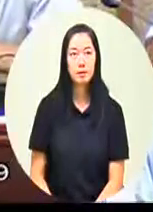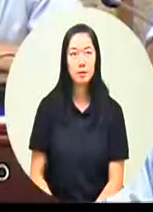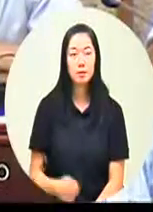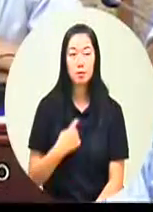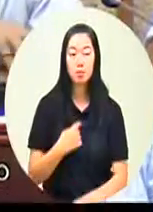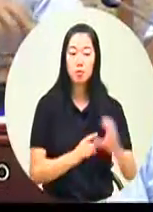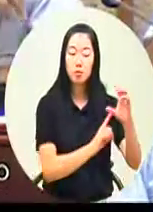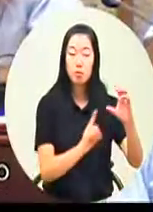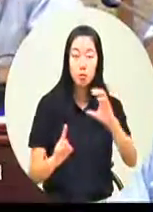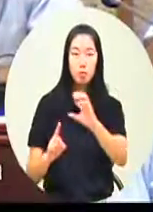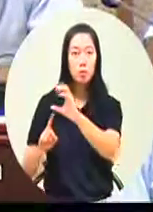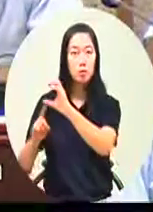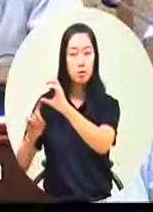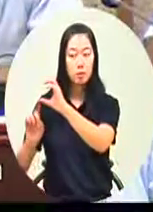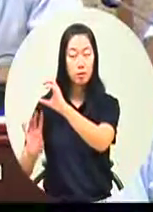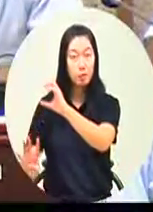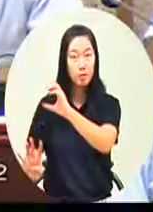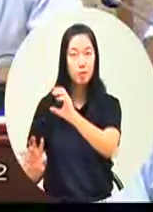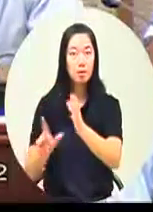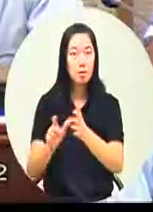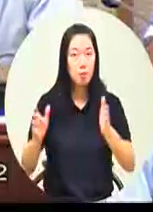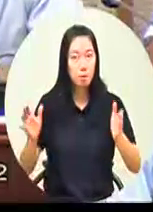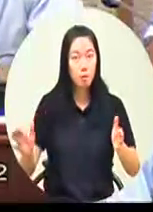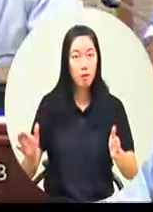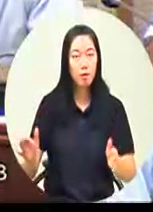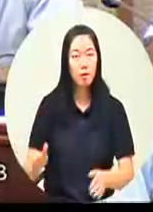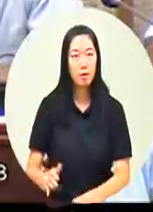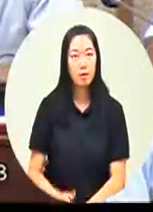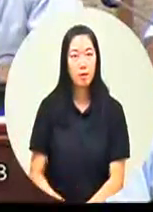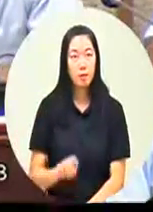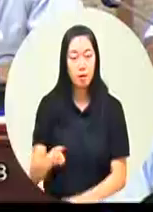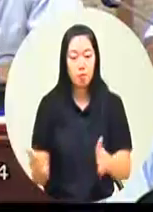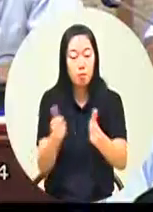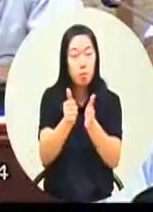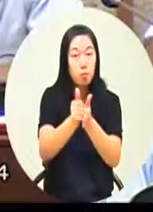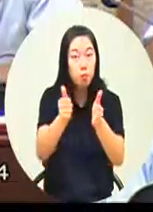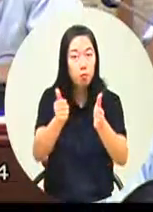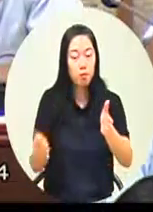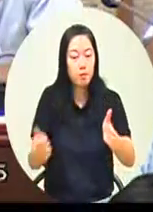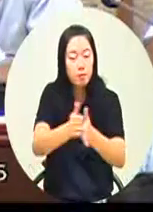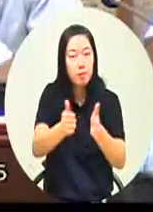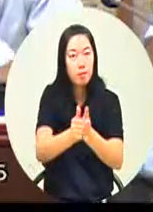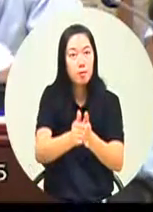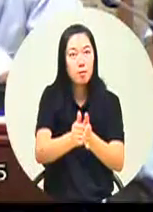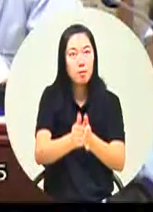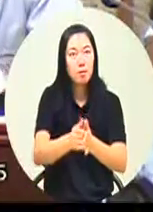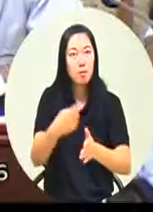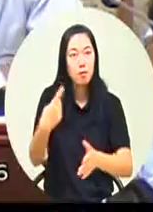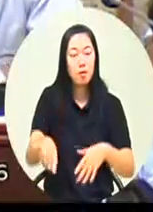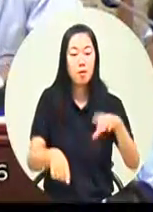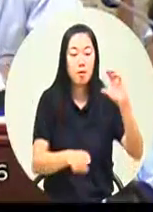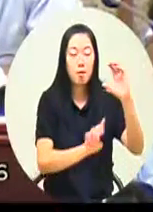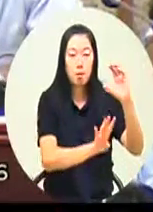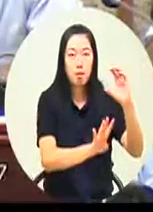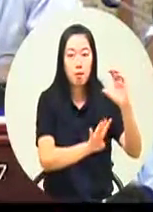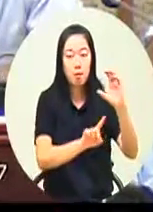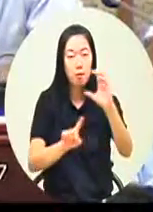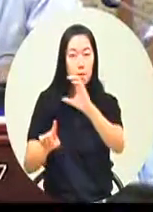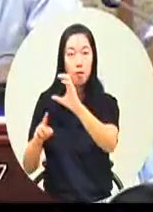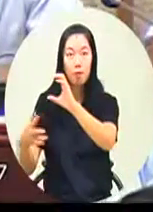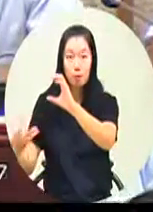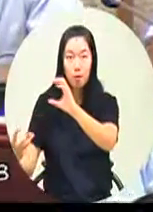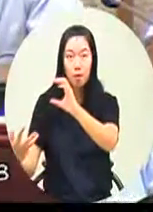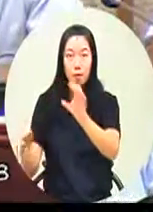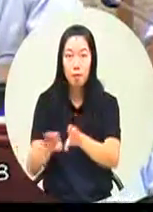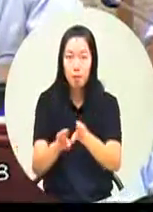从西万到西四的时阵哈，那个运量的部分哈，然后跟我们西四开始到西八的